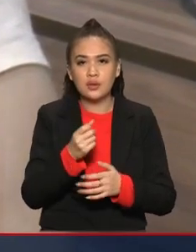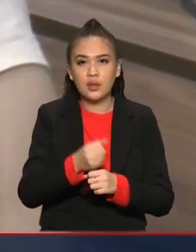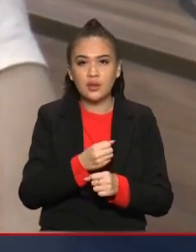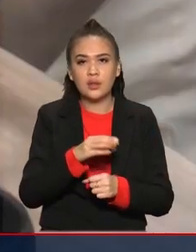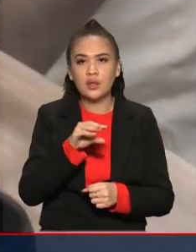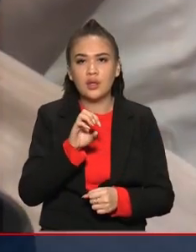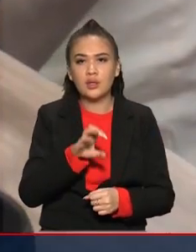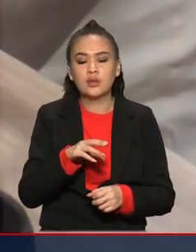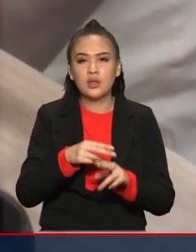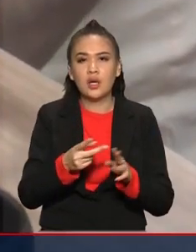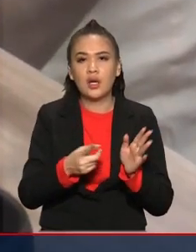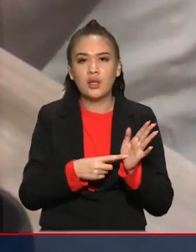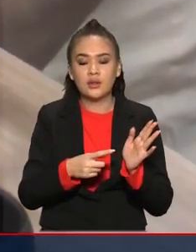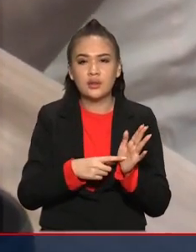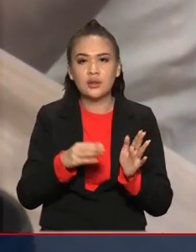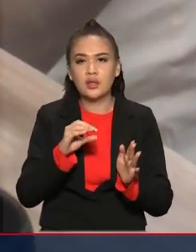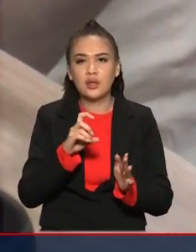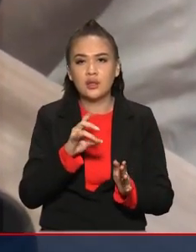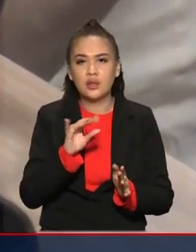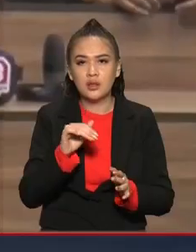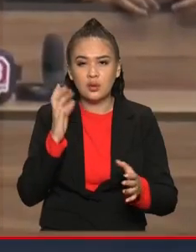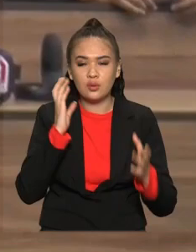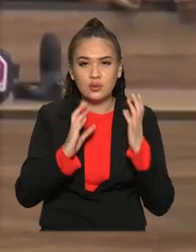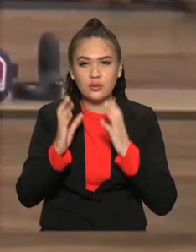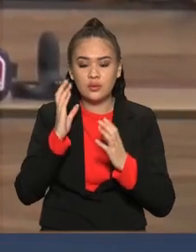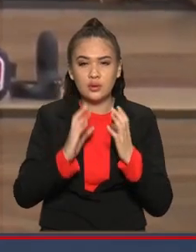на базе Карагандинского технического университета.